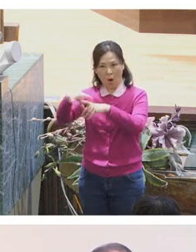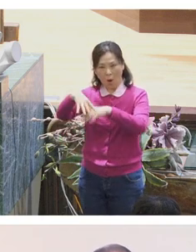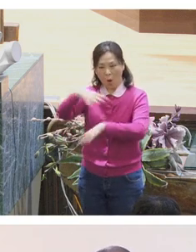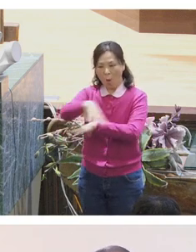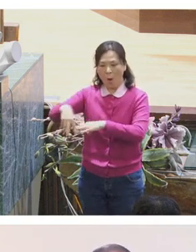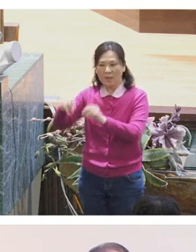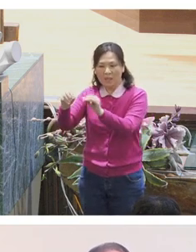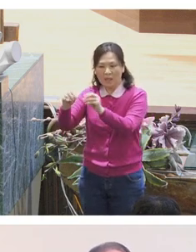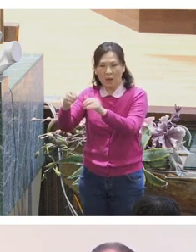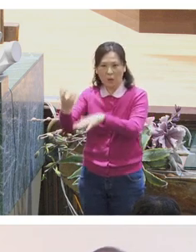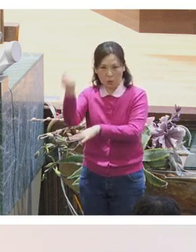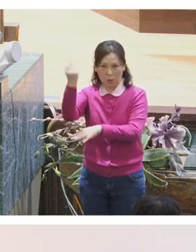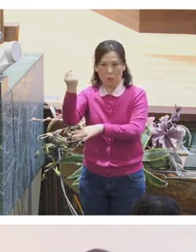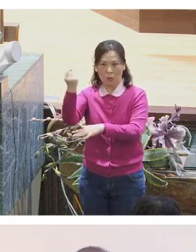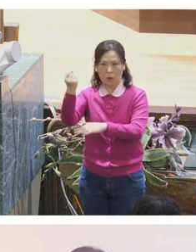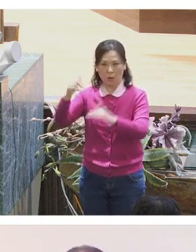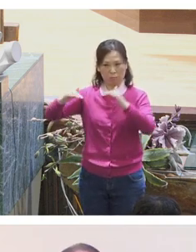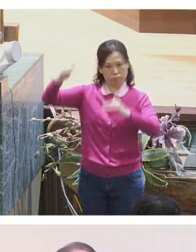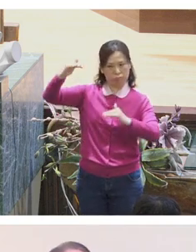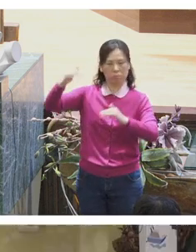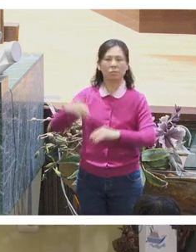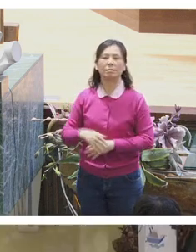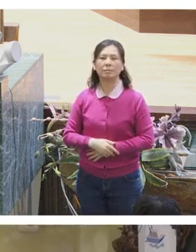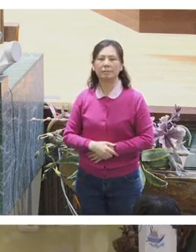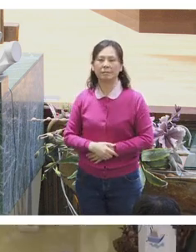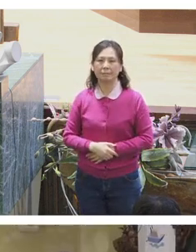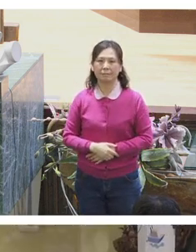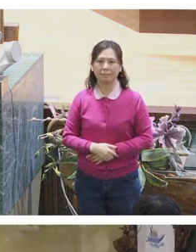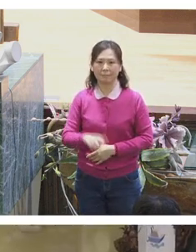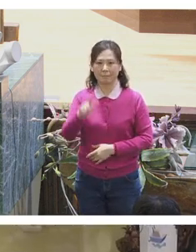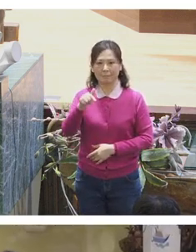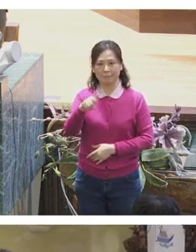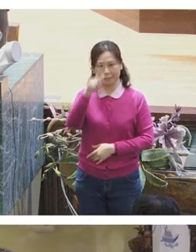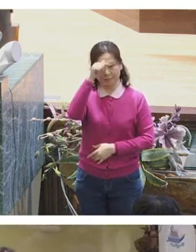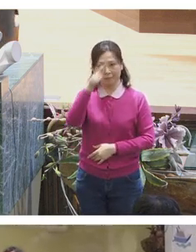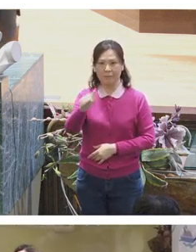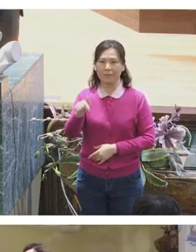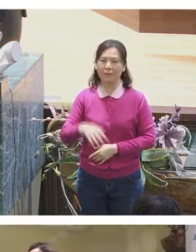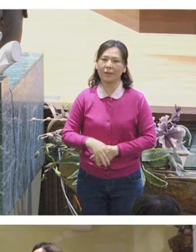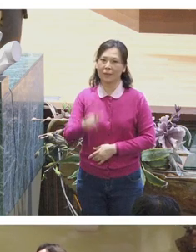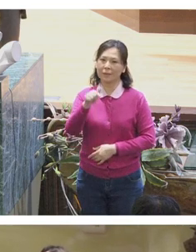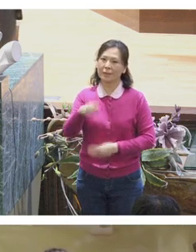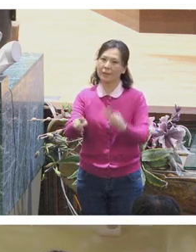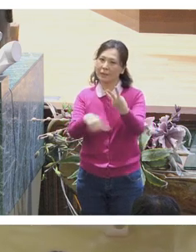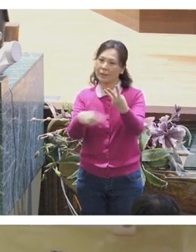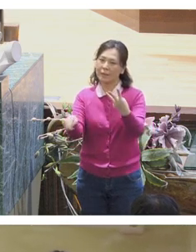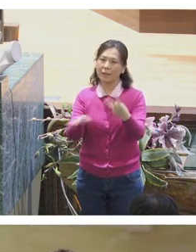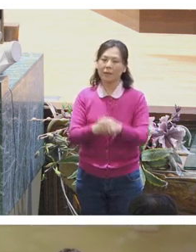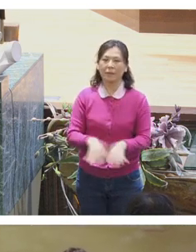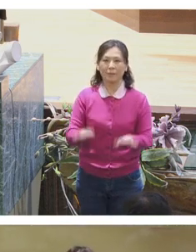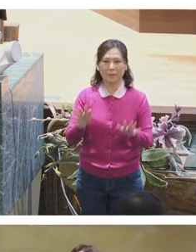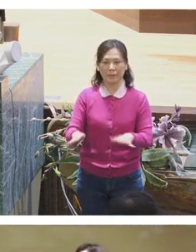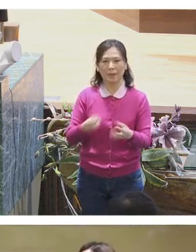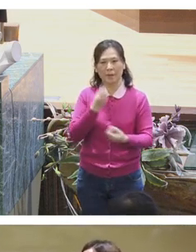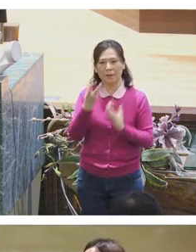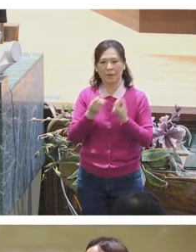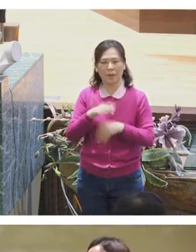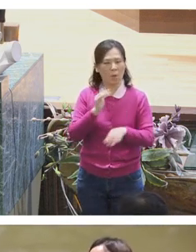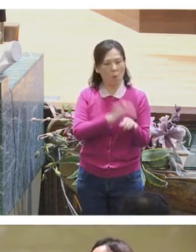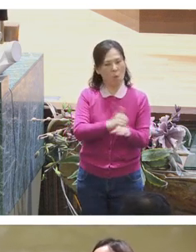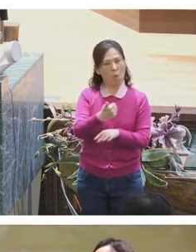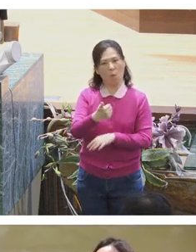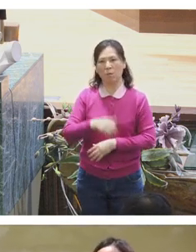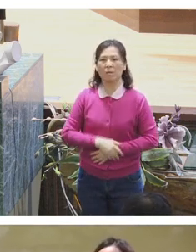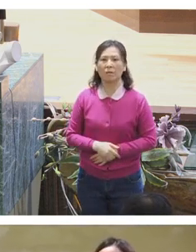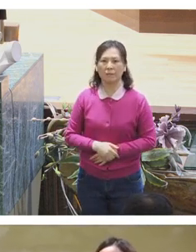面，在人权的上面。谢谢。 好，谢谢黄阿昭，也谢谢三位的讲者，我们今天大家的分享都很精